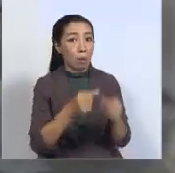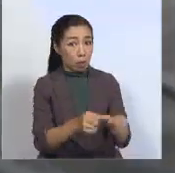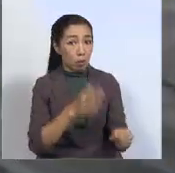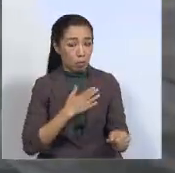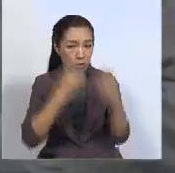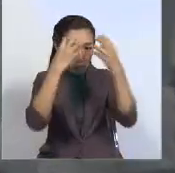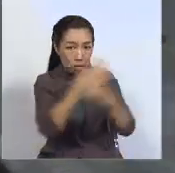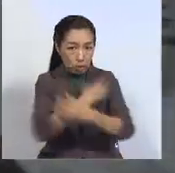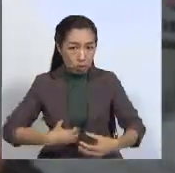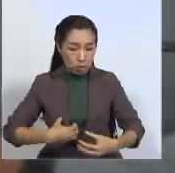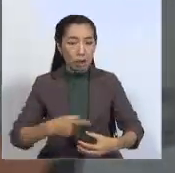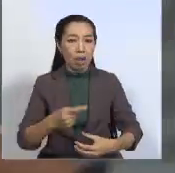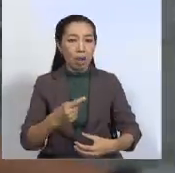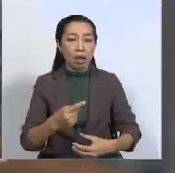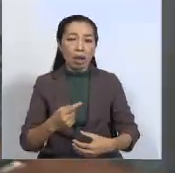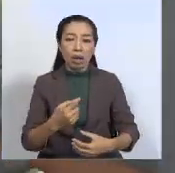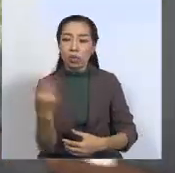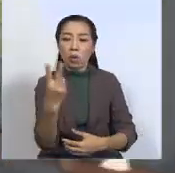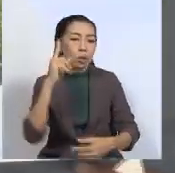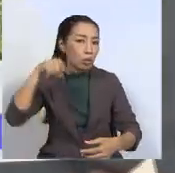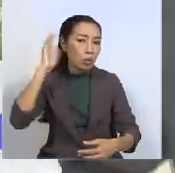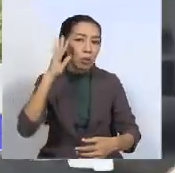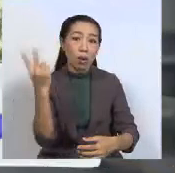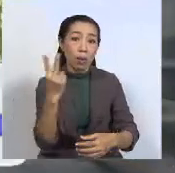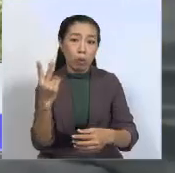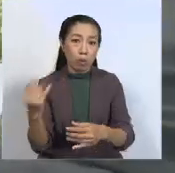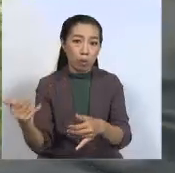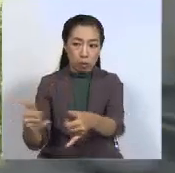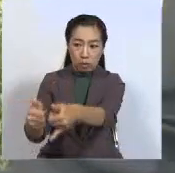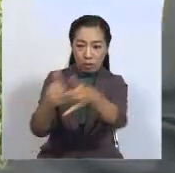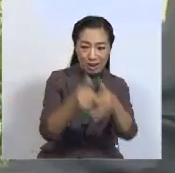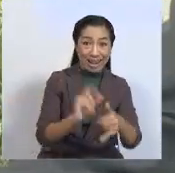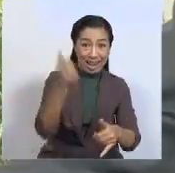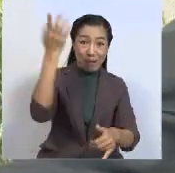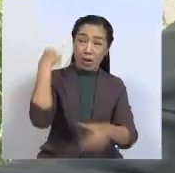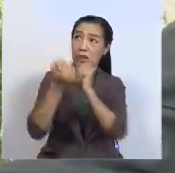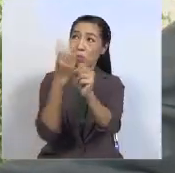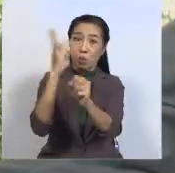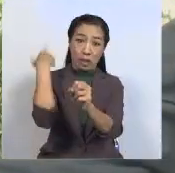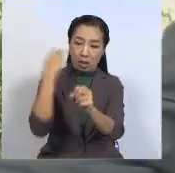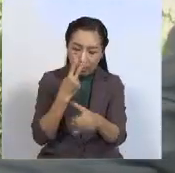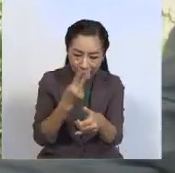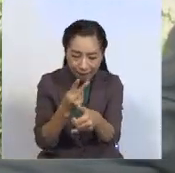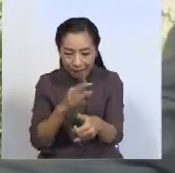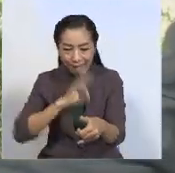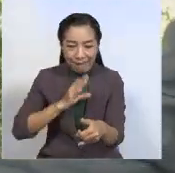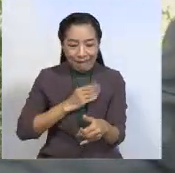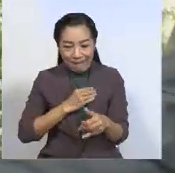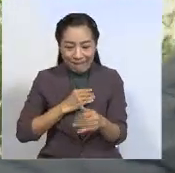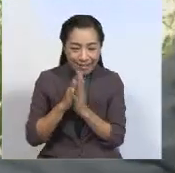เลี้ยงช่วงหลินหุ่ยมารอบแรกที่เขามาก็ตื่นเต้นดีใจครับที่เราจะได้เลี้ยงแพนด้าจ